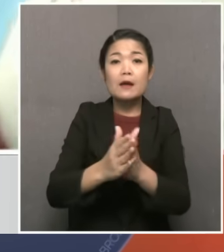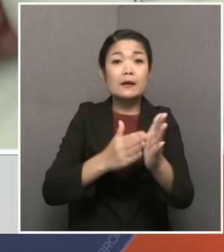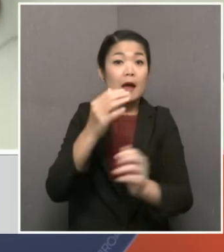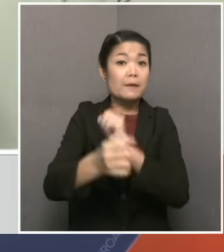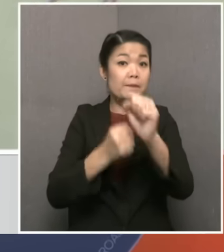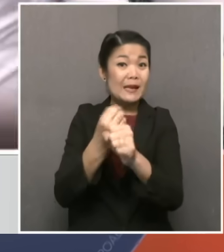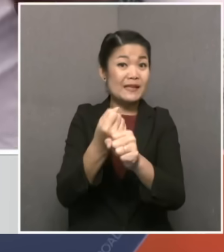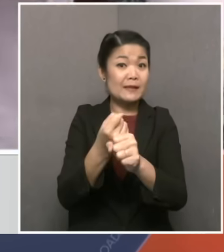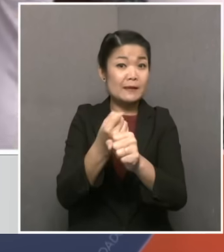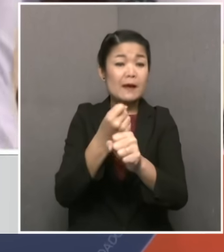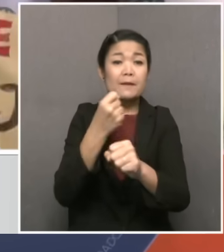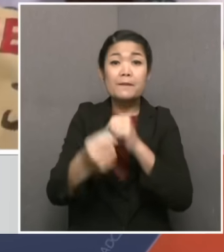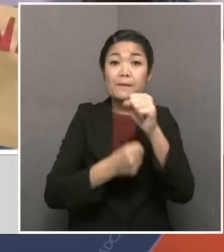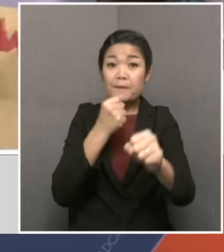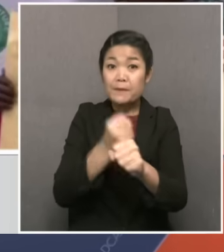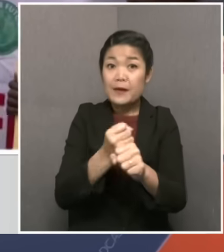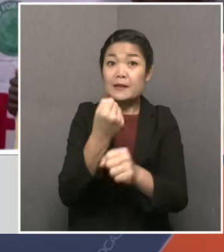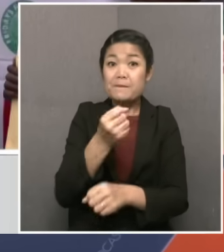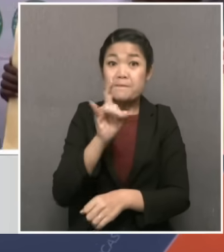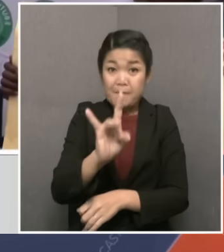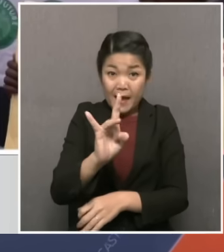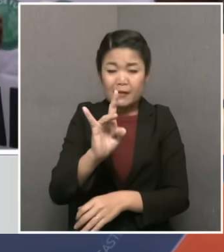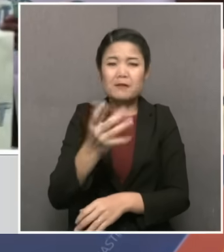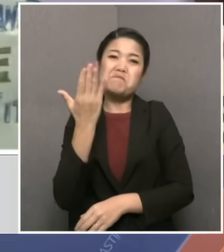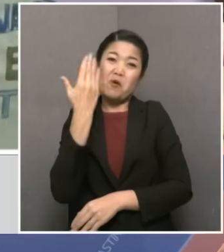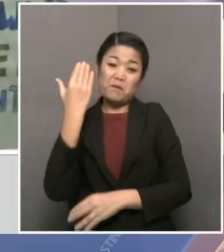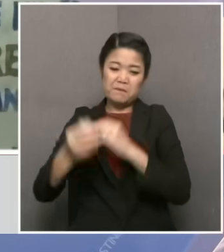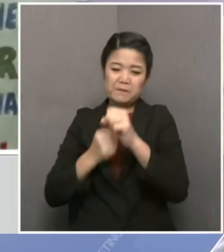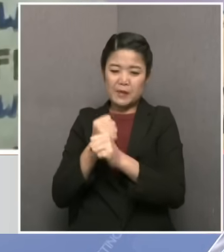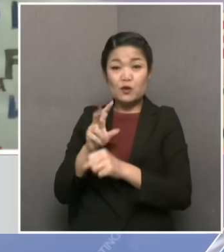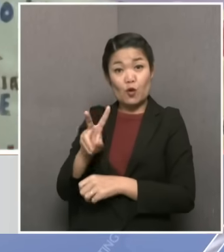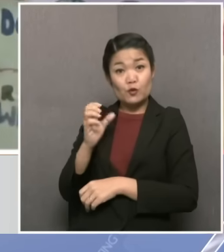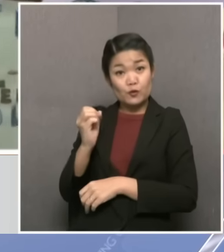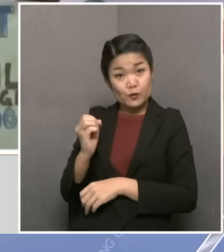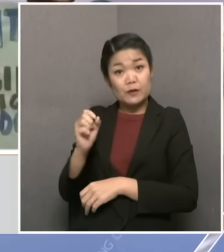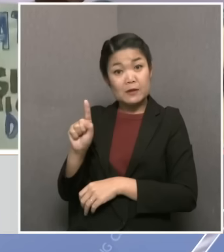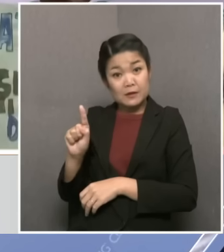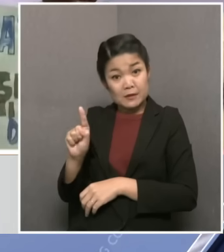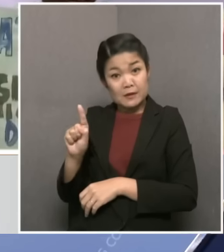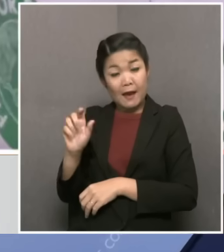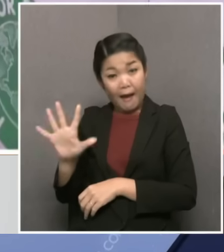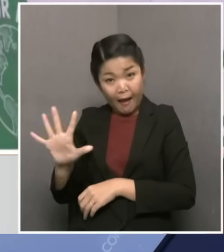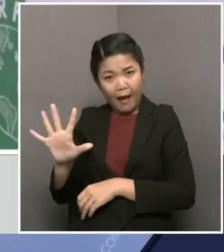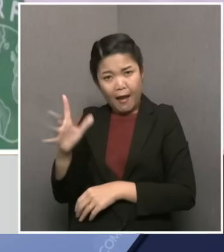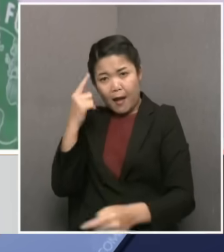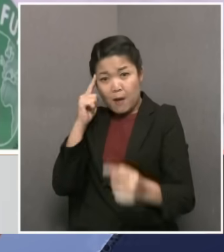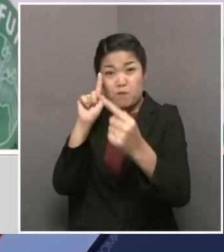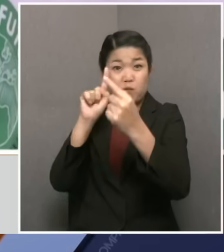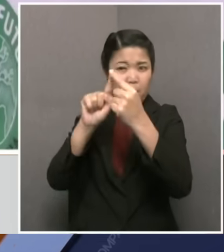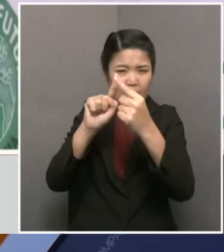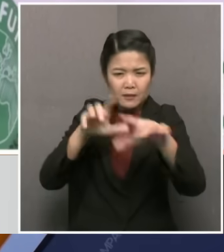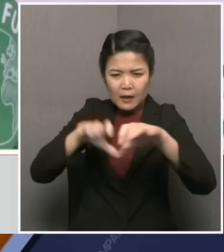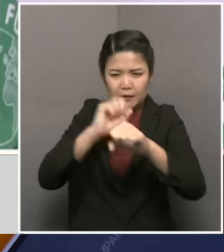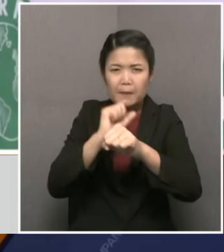เนี่ยปรากฏว่าโลกทั้งใบเนี่ยนะครับมันทำได้แค่ 15% ของเป้าหมาย17เป้าหม